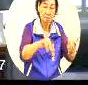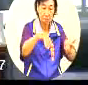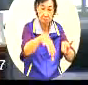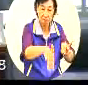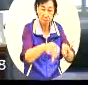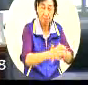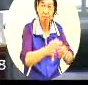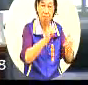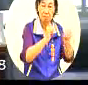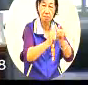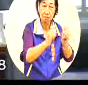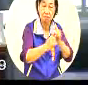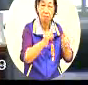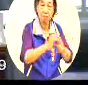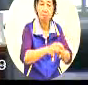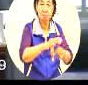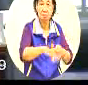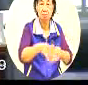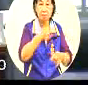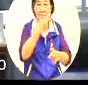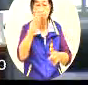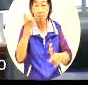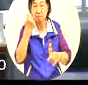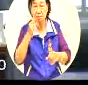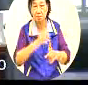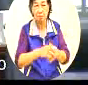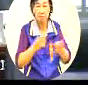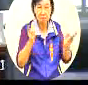便，所以本席这边会建议在